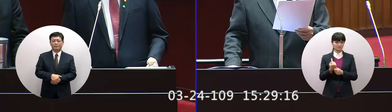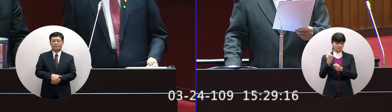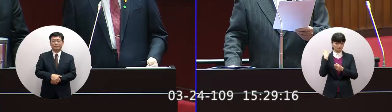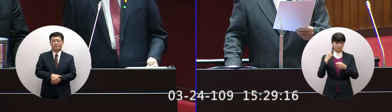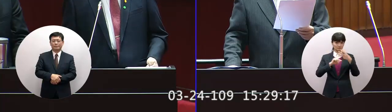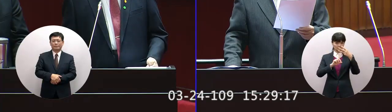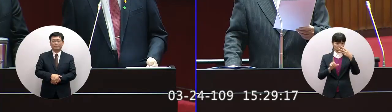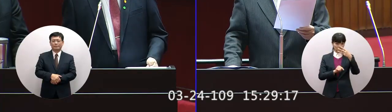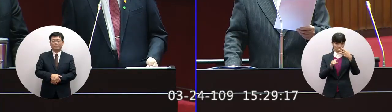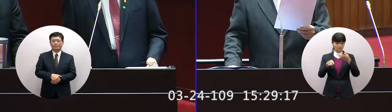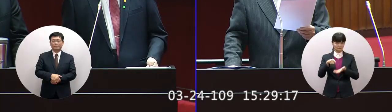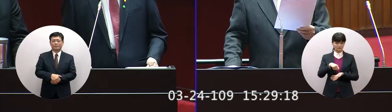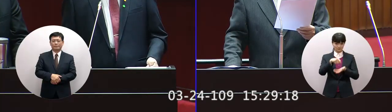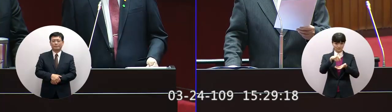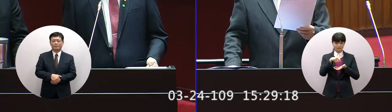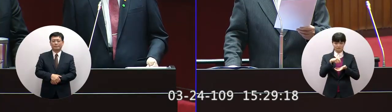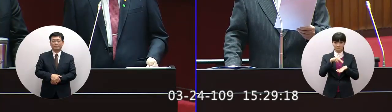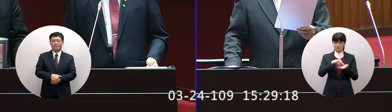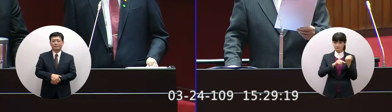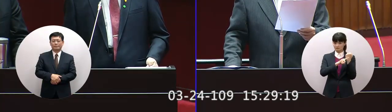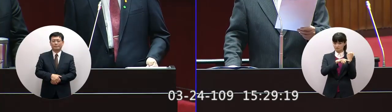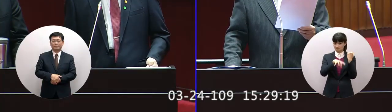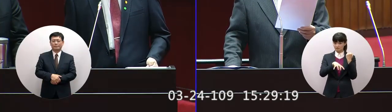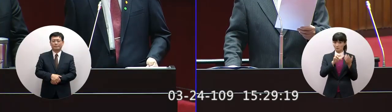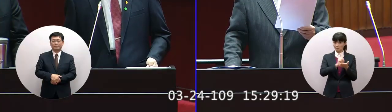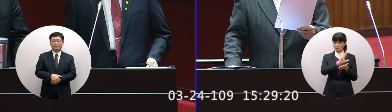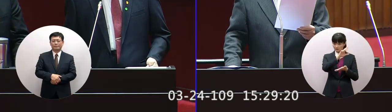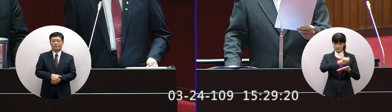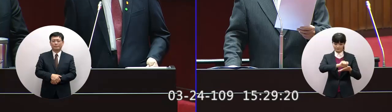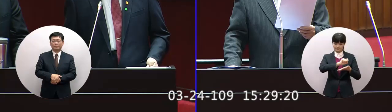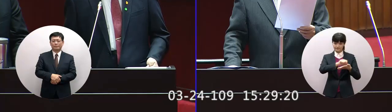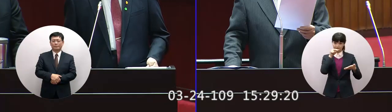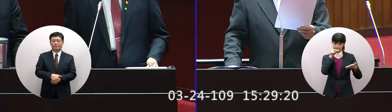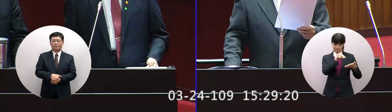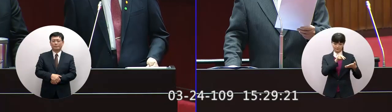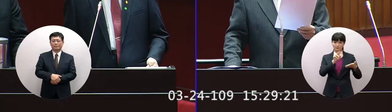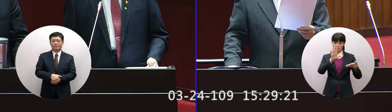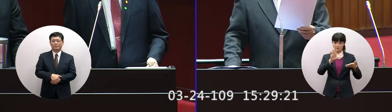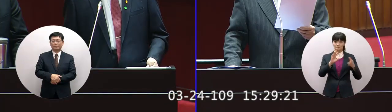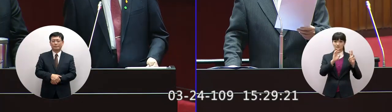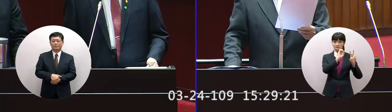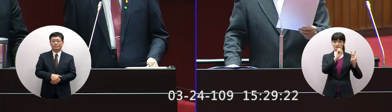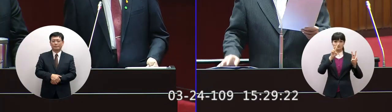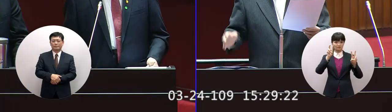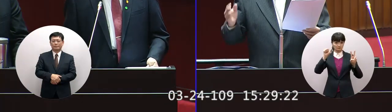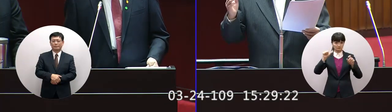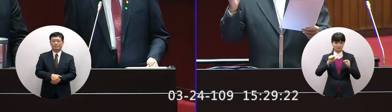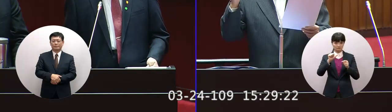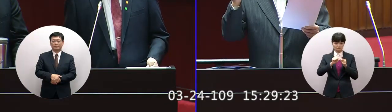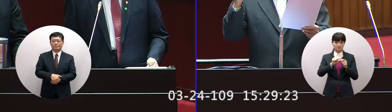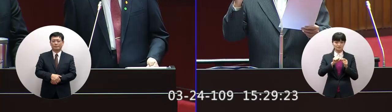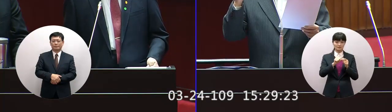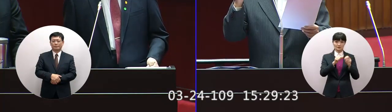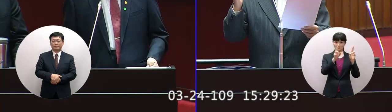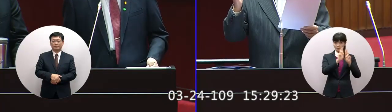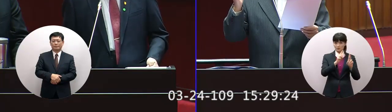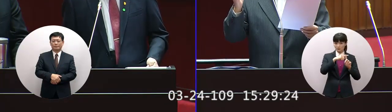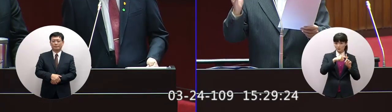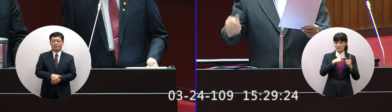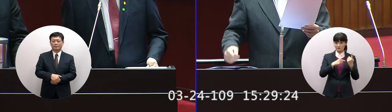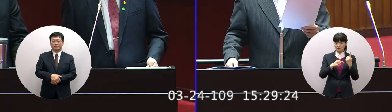3月你们提送立法院的报告，曾经讲过，2025年每一度的电会涨